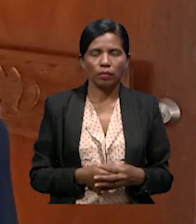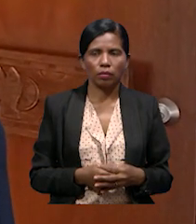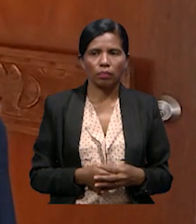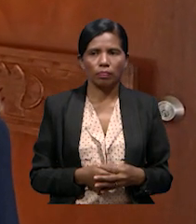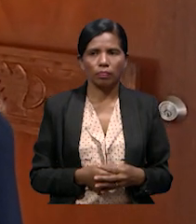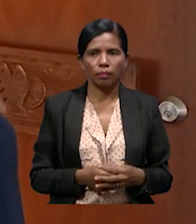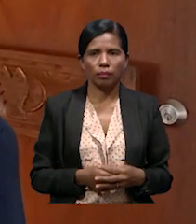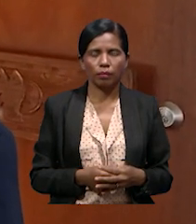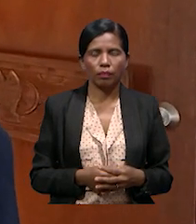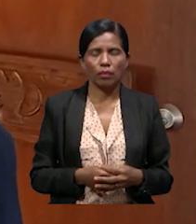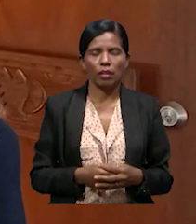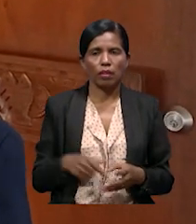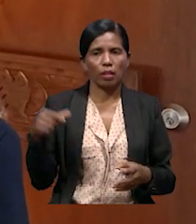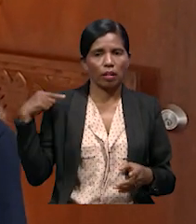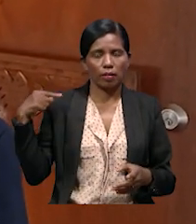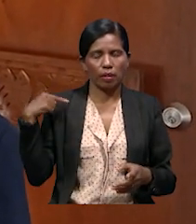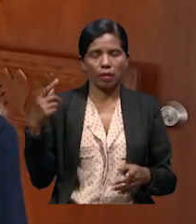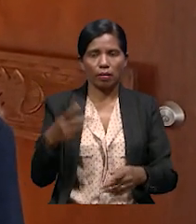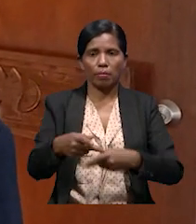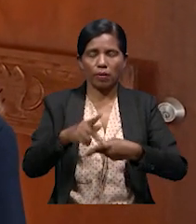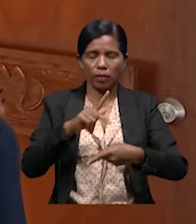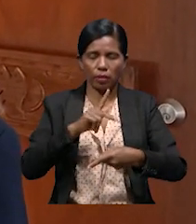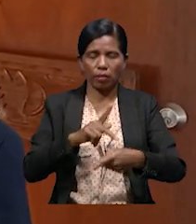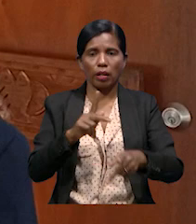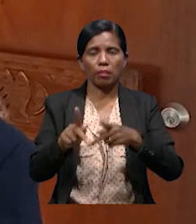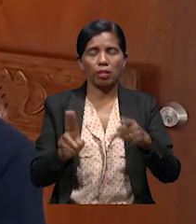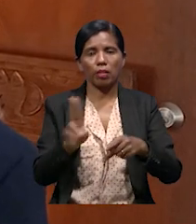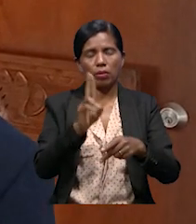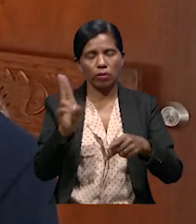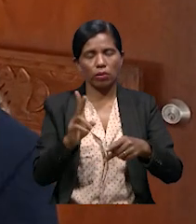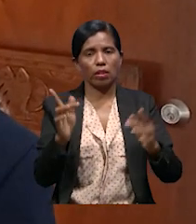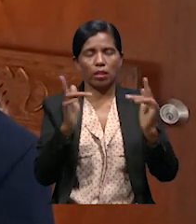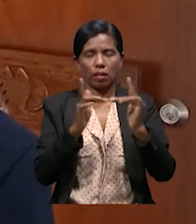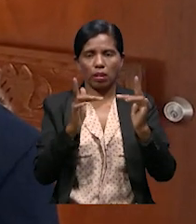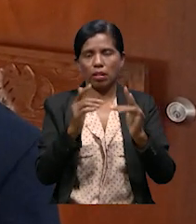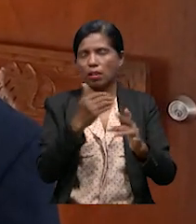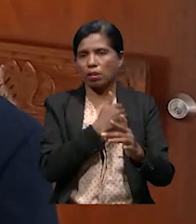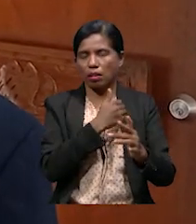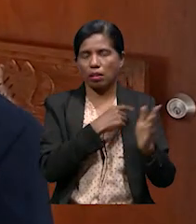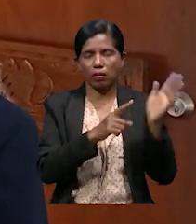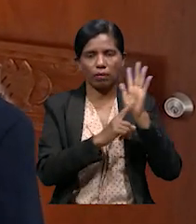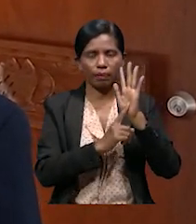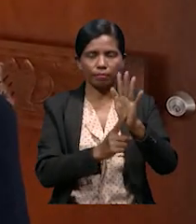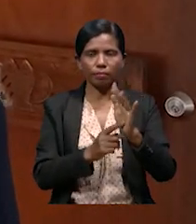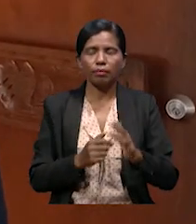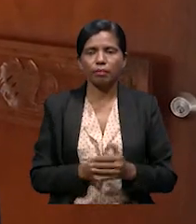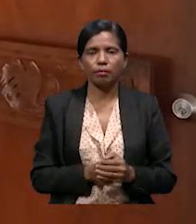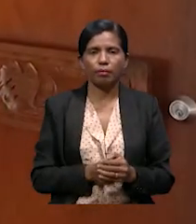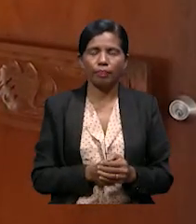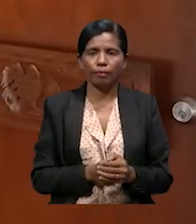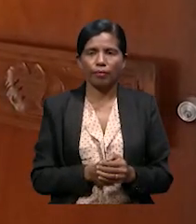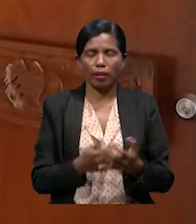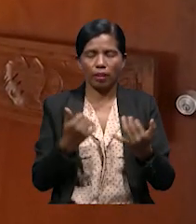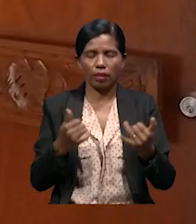Ia gabineti protesaun konsumidor sidak ne ministeriu transport komunikasaun nasional sakian dipinang. Dadang ne Timor Leste uja